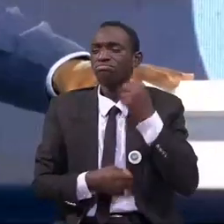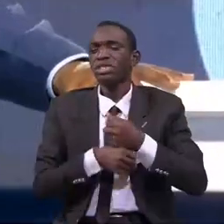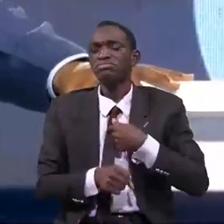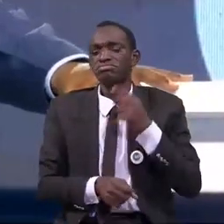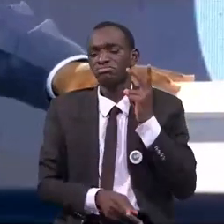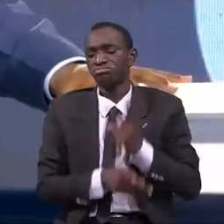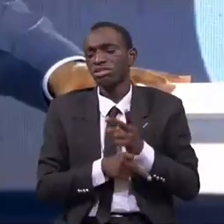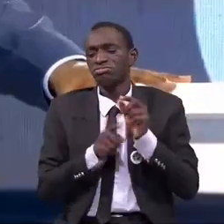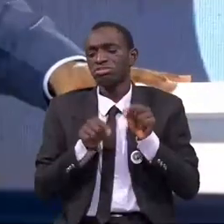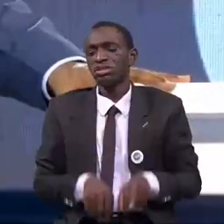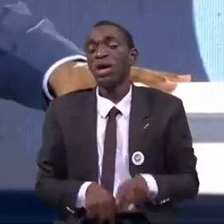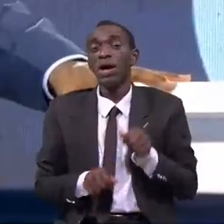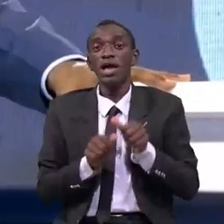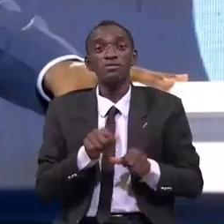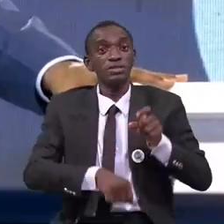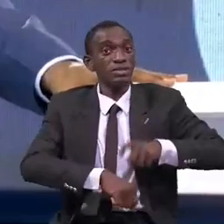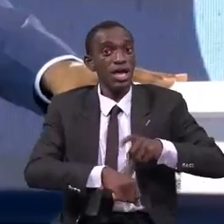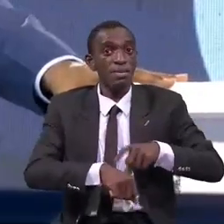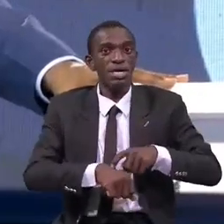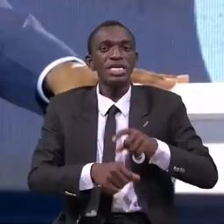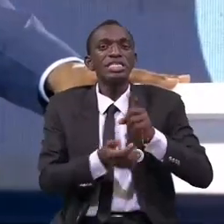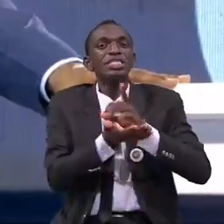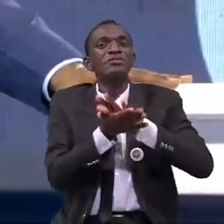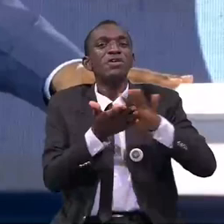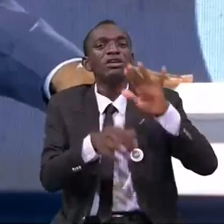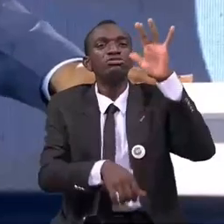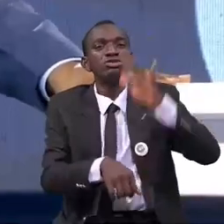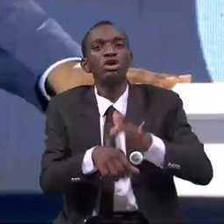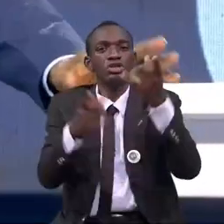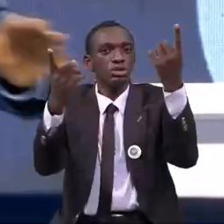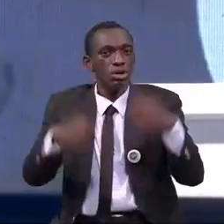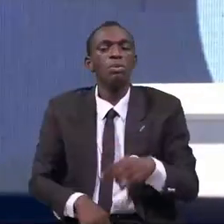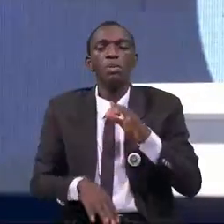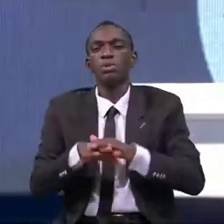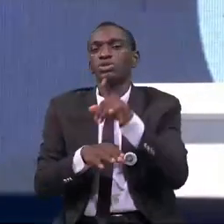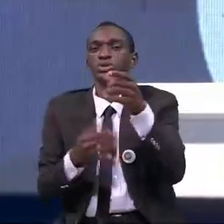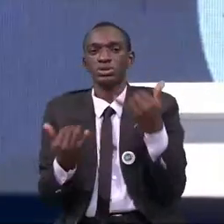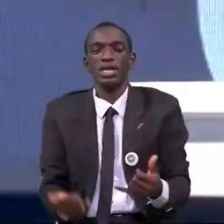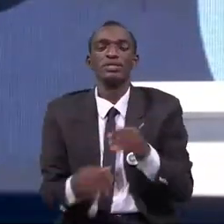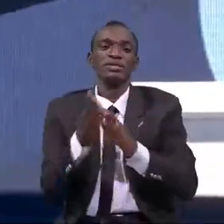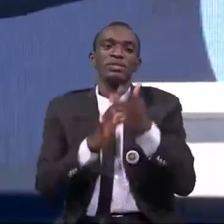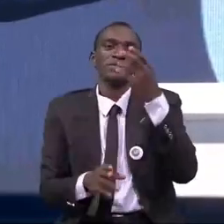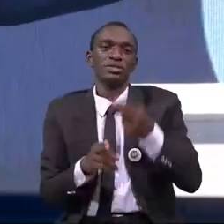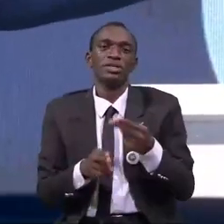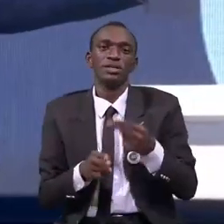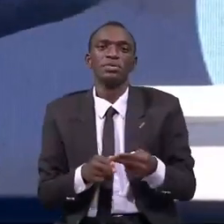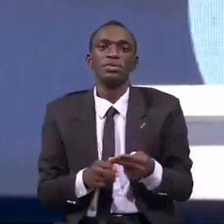gardé en bas à tout moment la ce